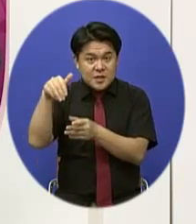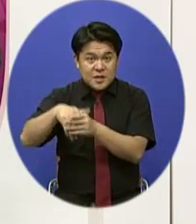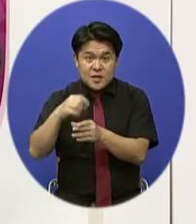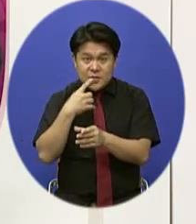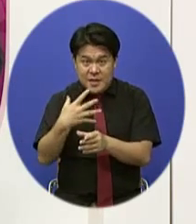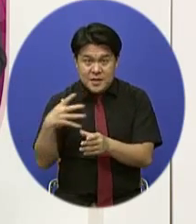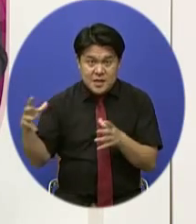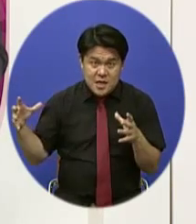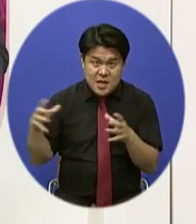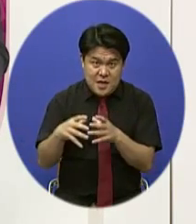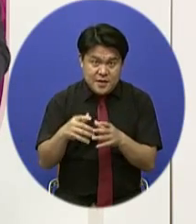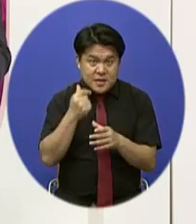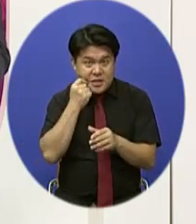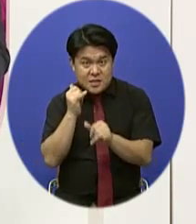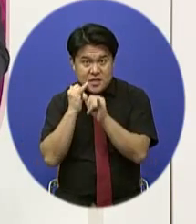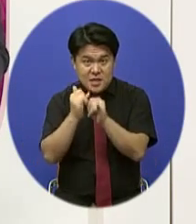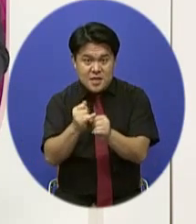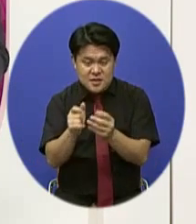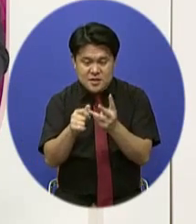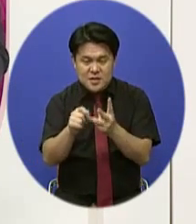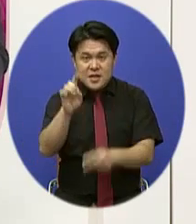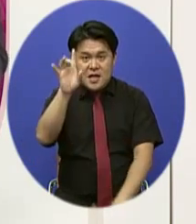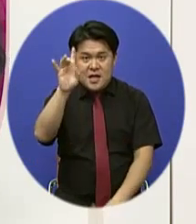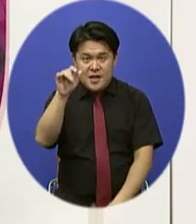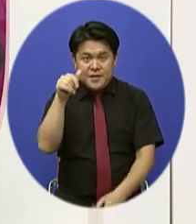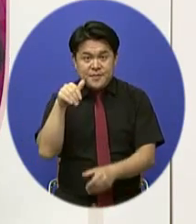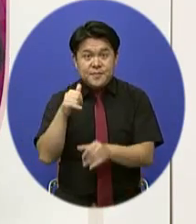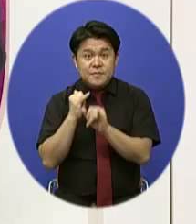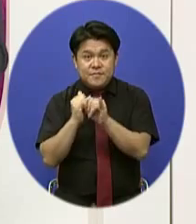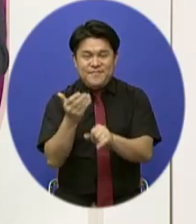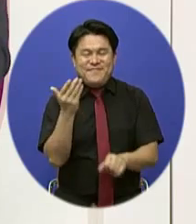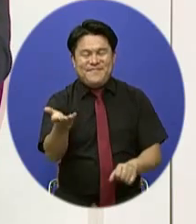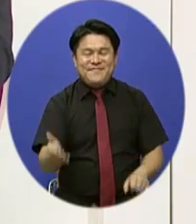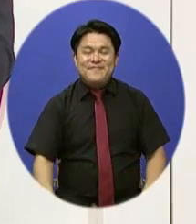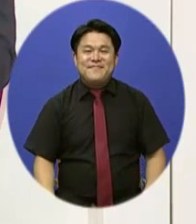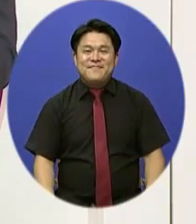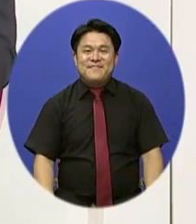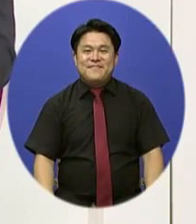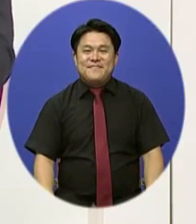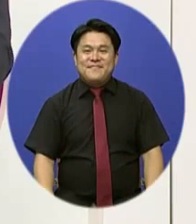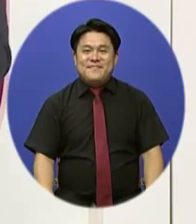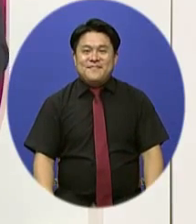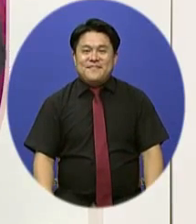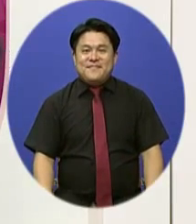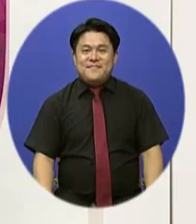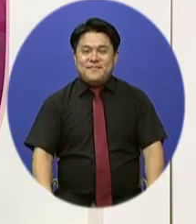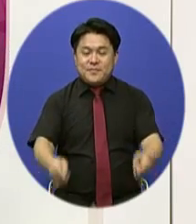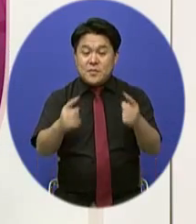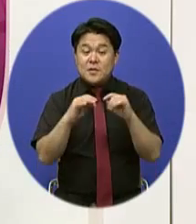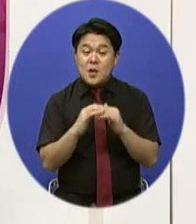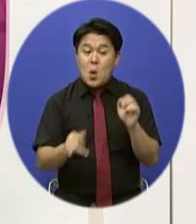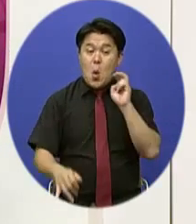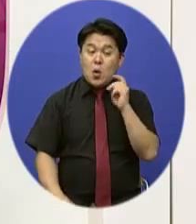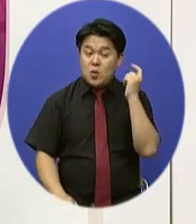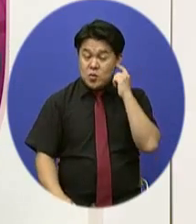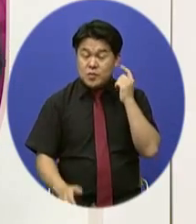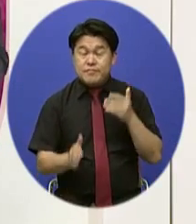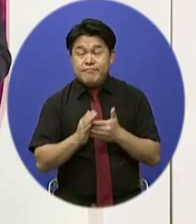투표만을 반영한 그렇죠. 인기상을 한 분께 드리겠습니다. 자, 그리고 참여자들의 노래를 듣고요.